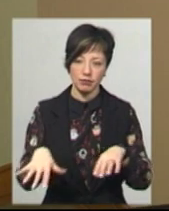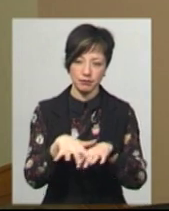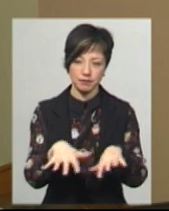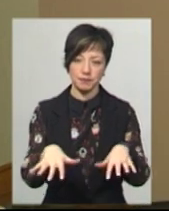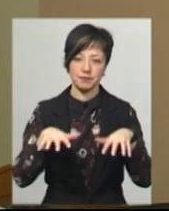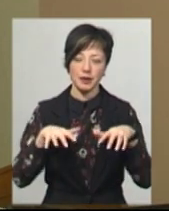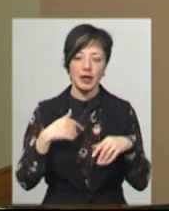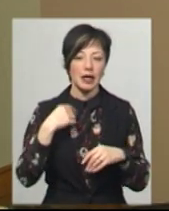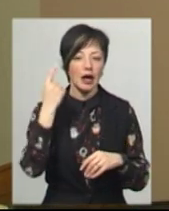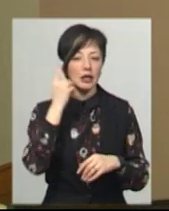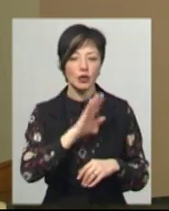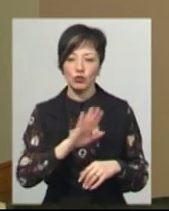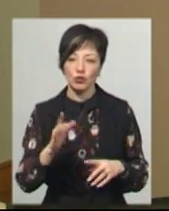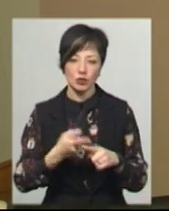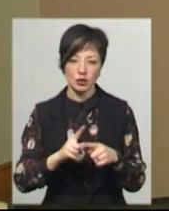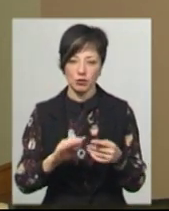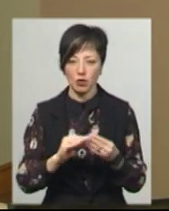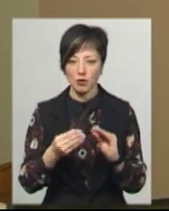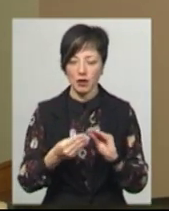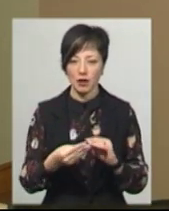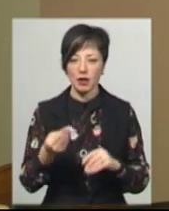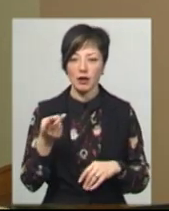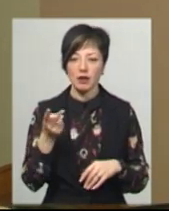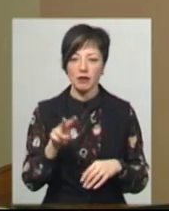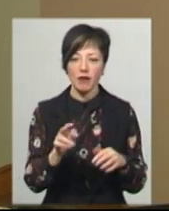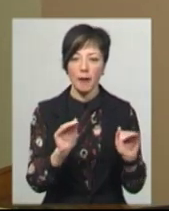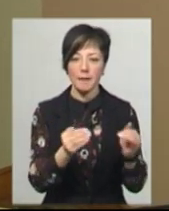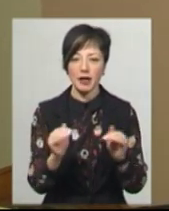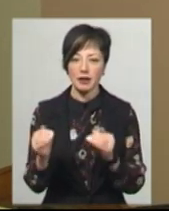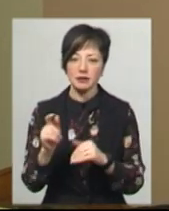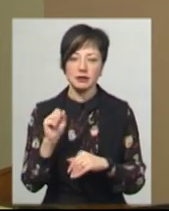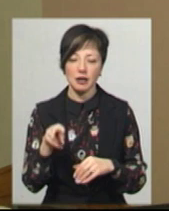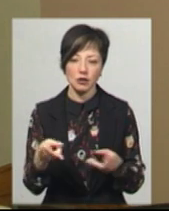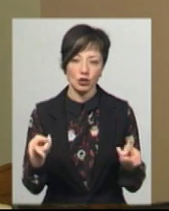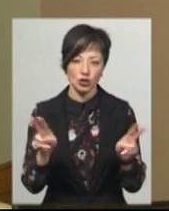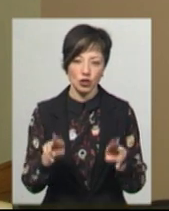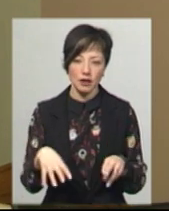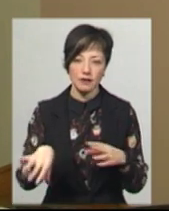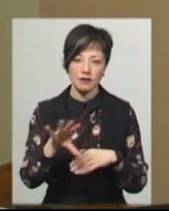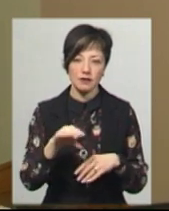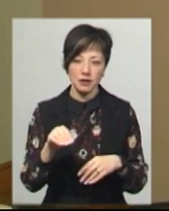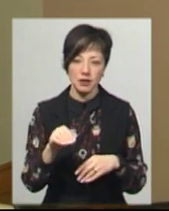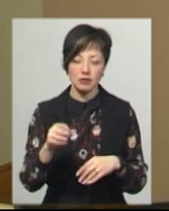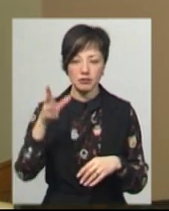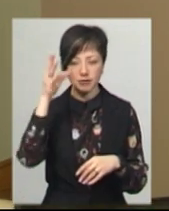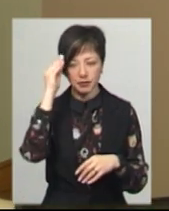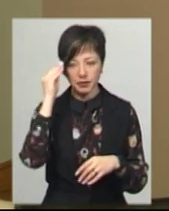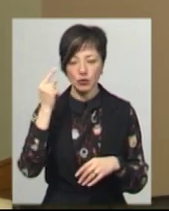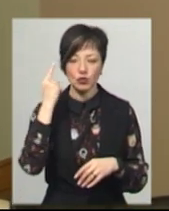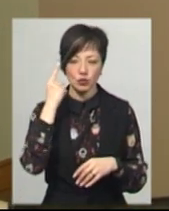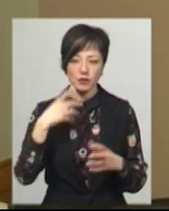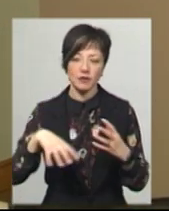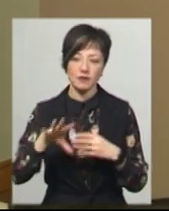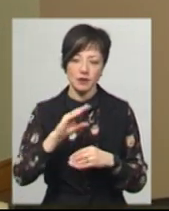кількості. Я не думаю, що це буде проблемою, тому що два маленьких залишаються зали. Вони всі прийняли до уваги, і я думаю, що